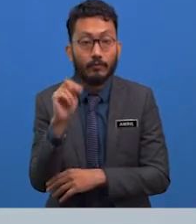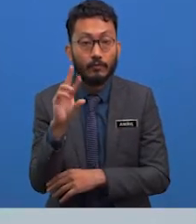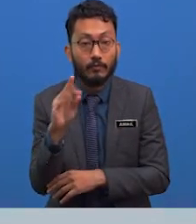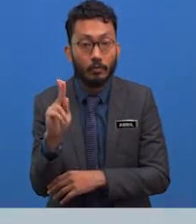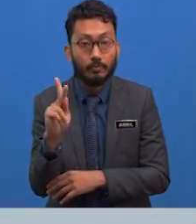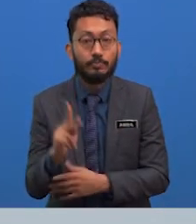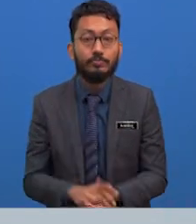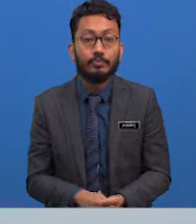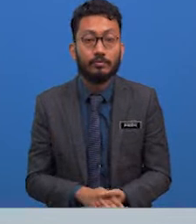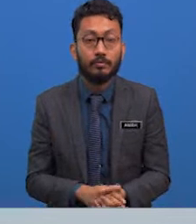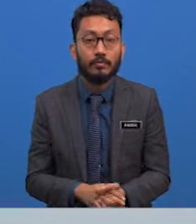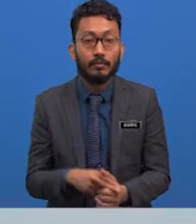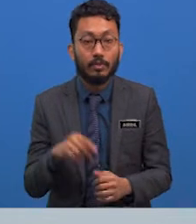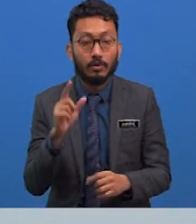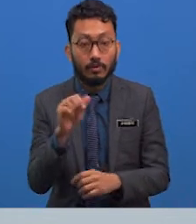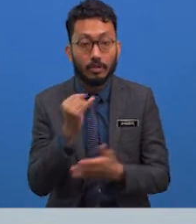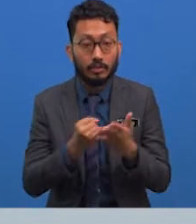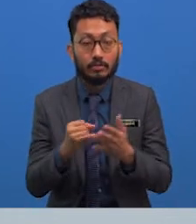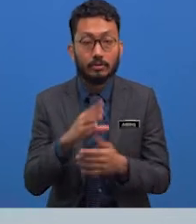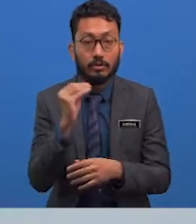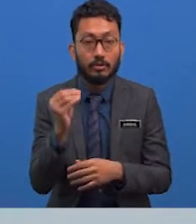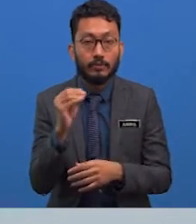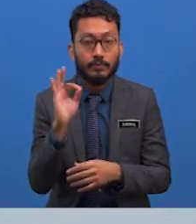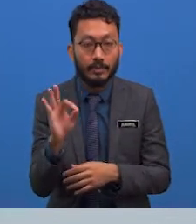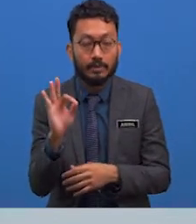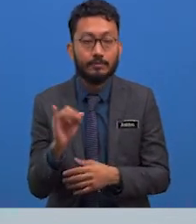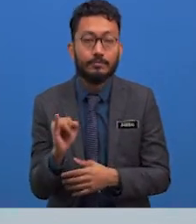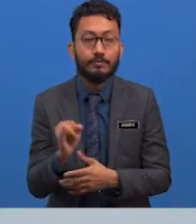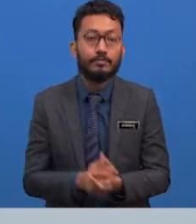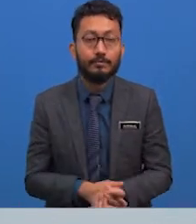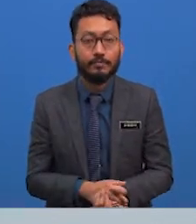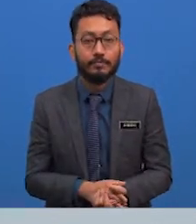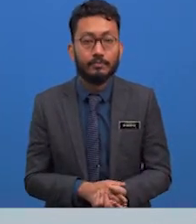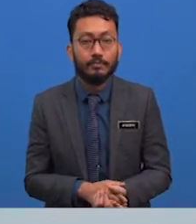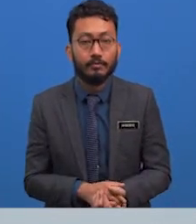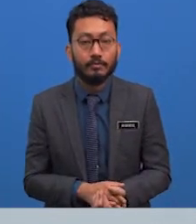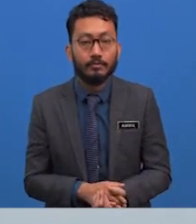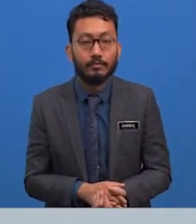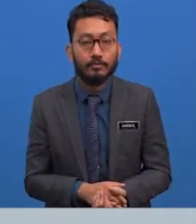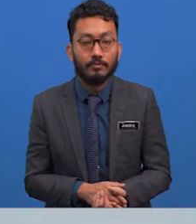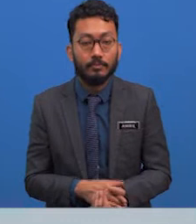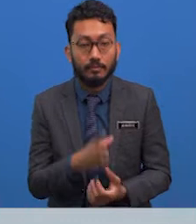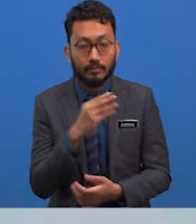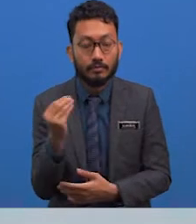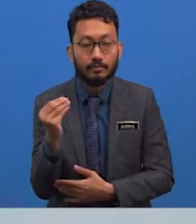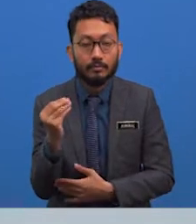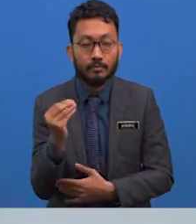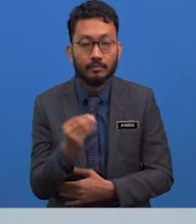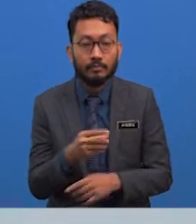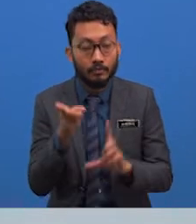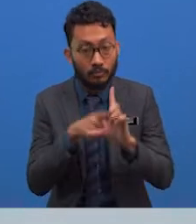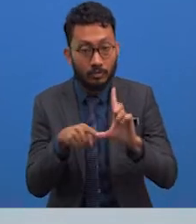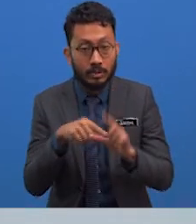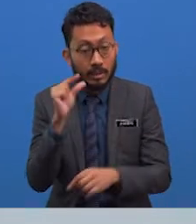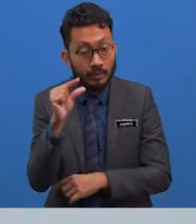pada tanah mengufuk. Lukis dan labelkan A sudut I yang mewakili sudut